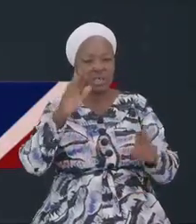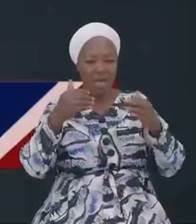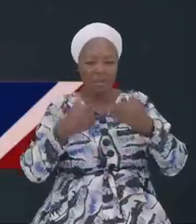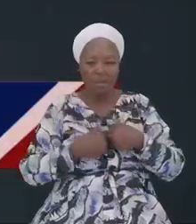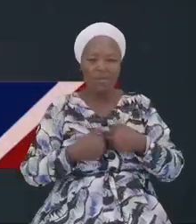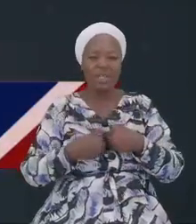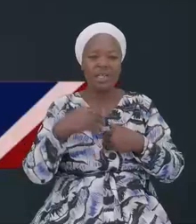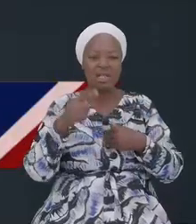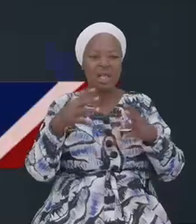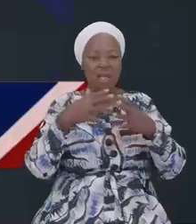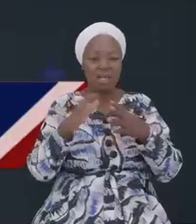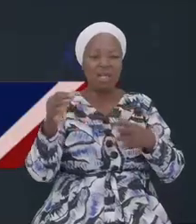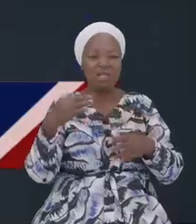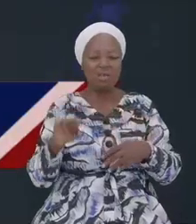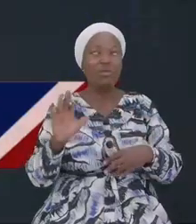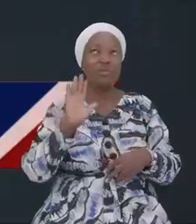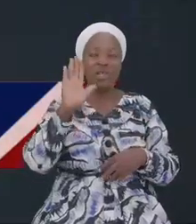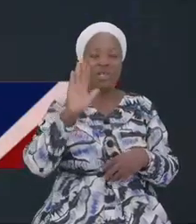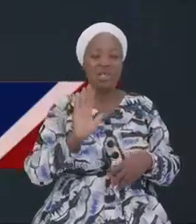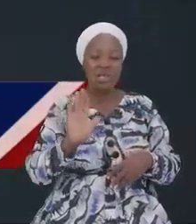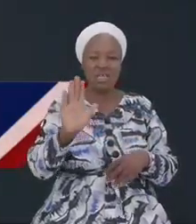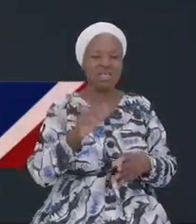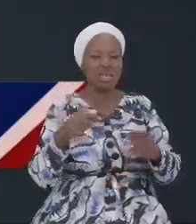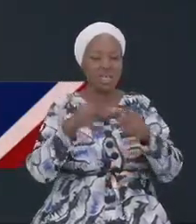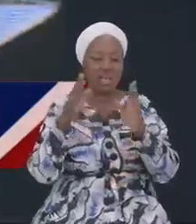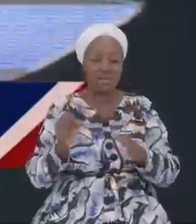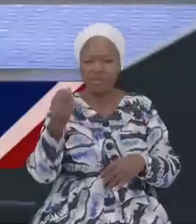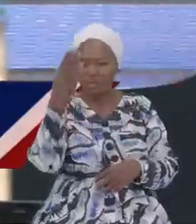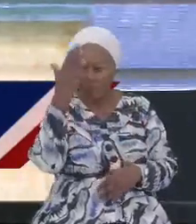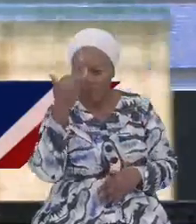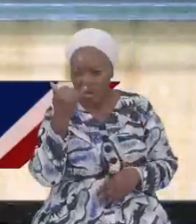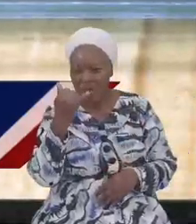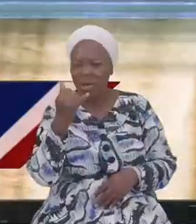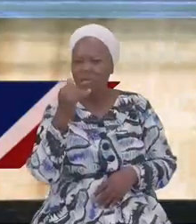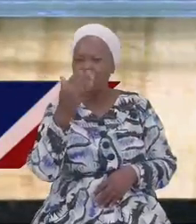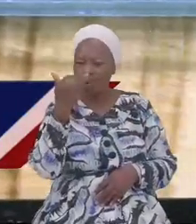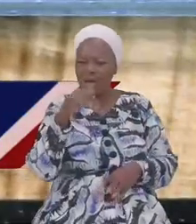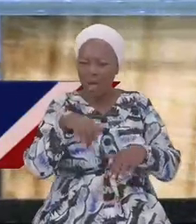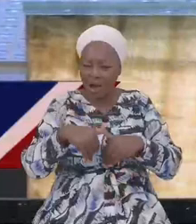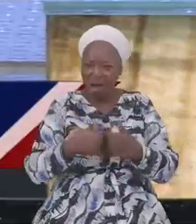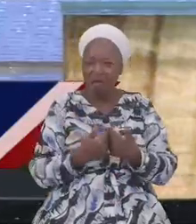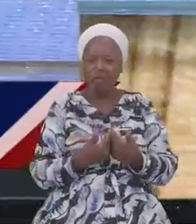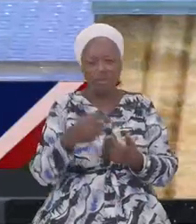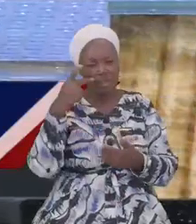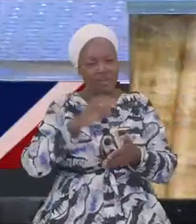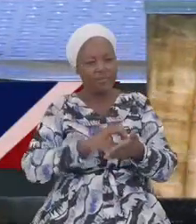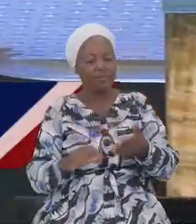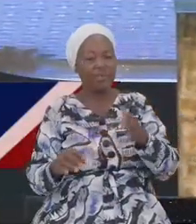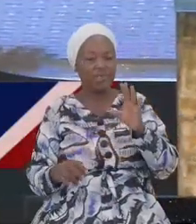possédera la porte de ses ennemis. Pourquoi? Sur quelle base? Voyons le verset